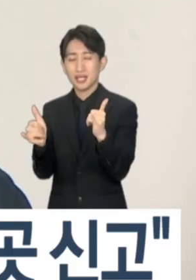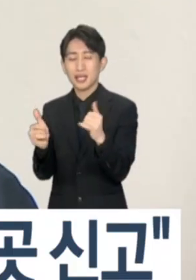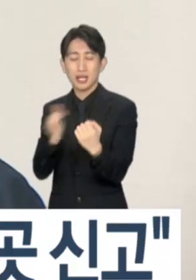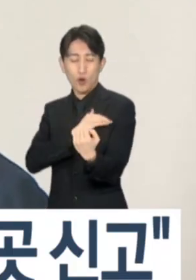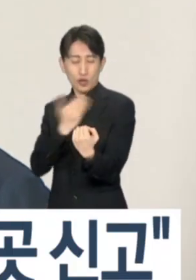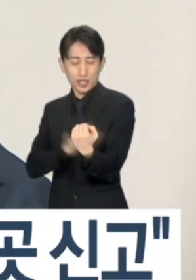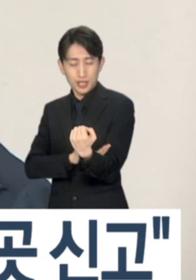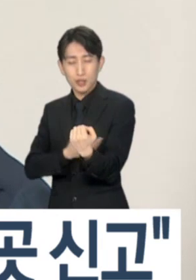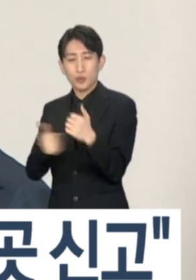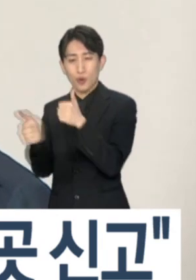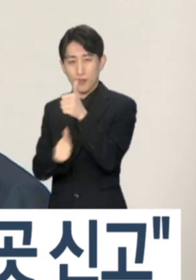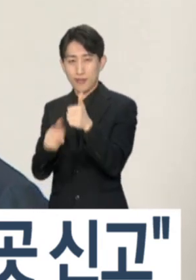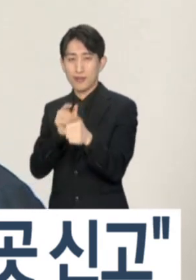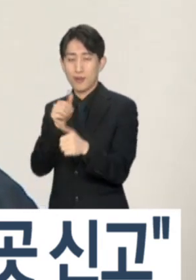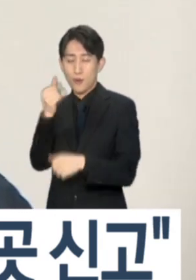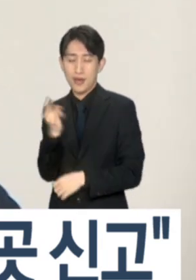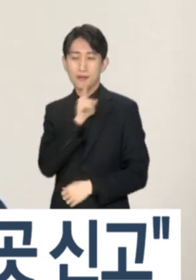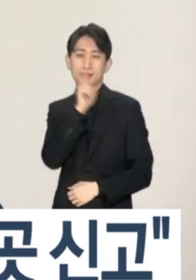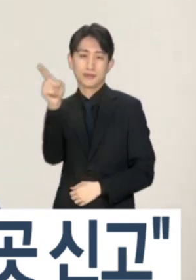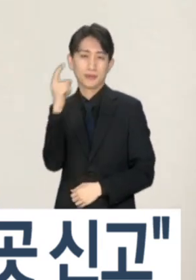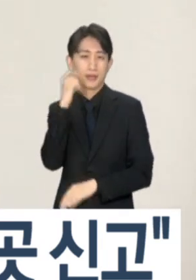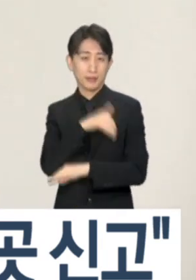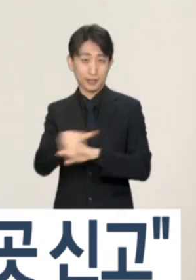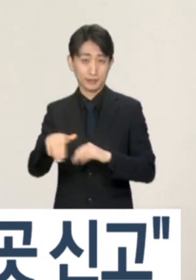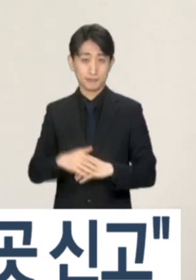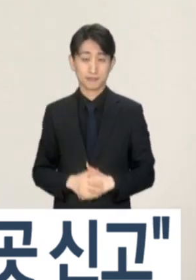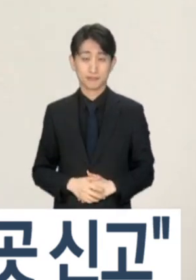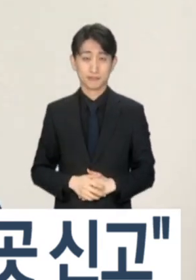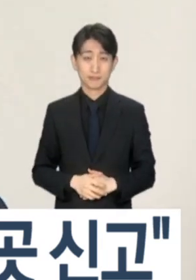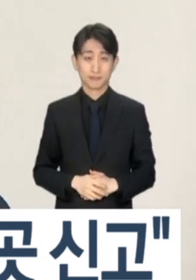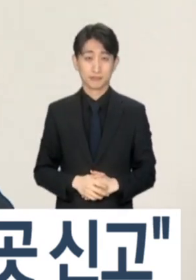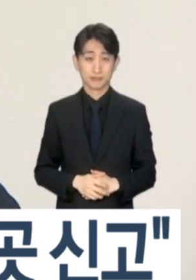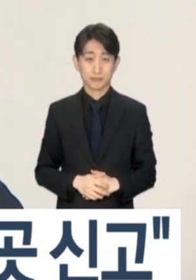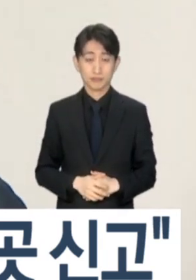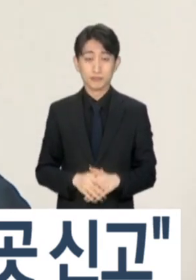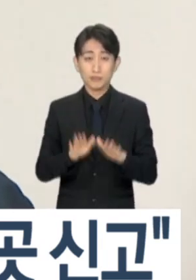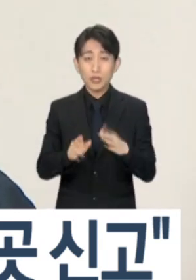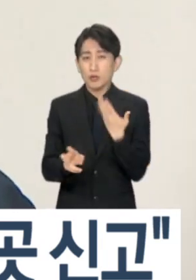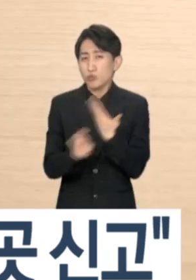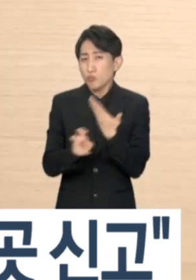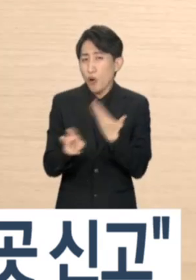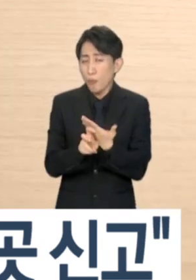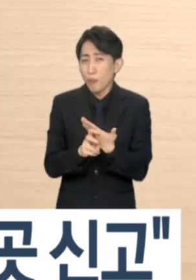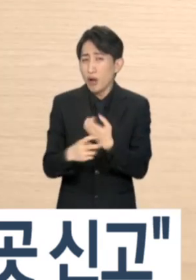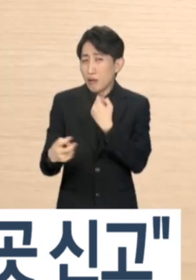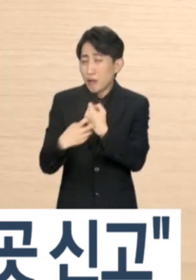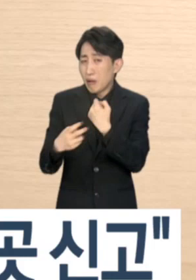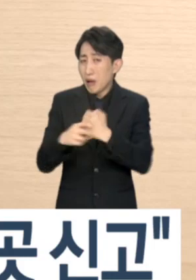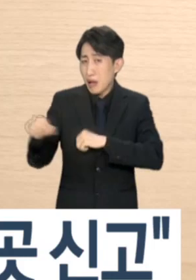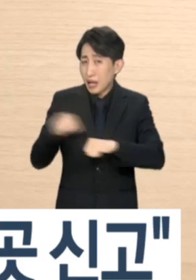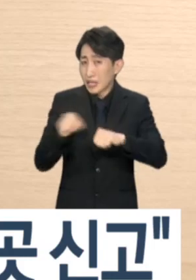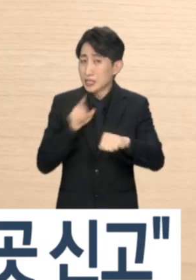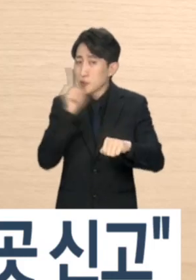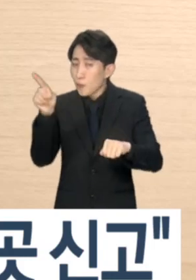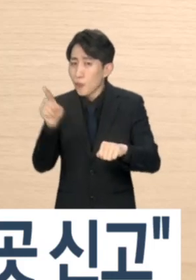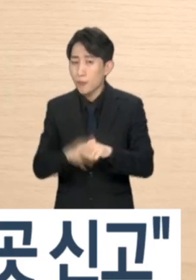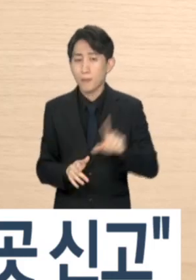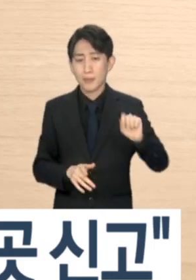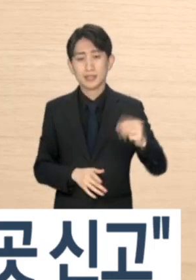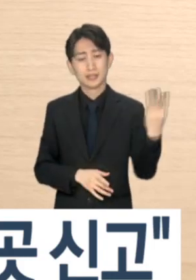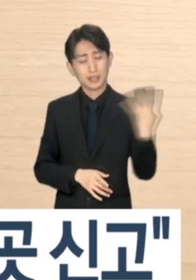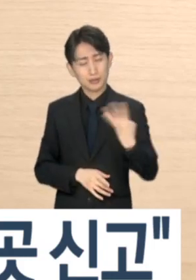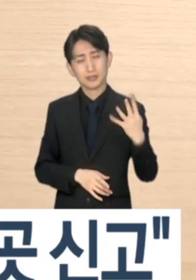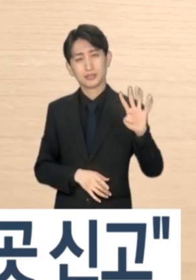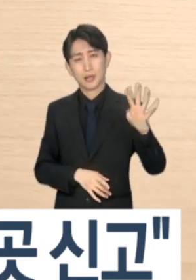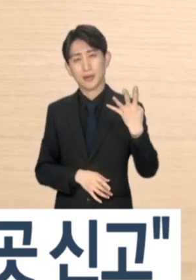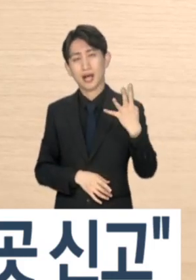지난달 준법투쟁 선언 후 불법 진료 신고센터에 접수된 불법 의료행위 신고는 오늘까지 14,400 아흔 건으로